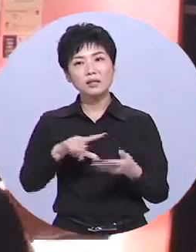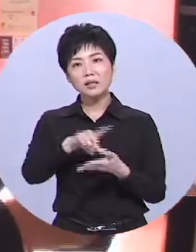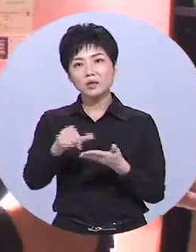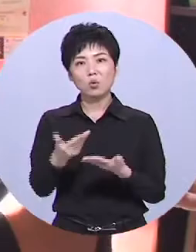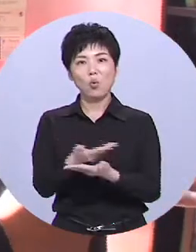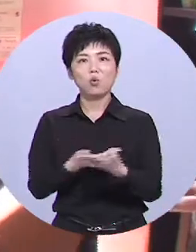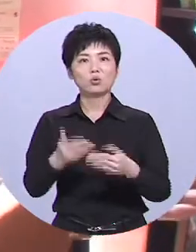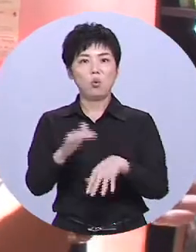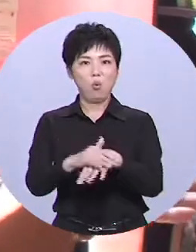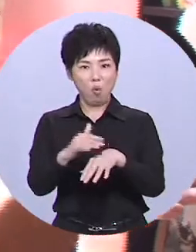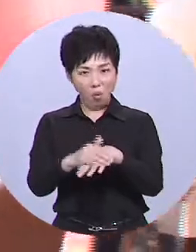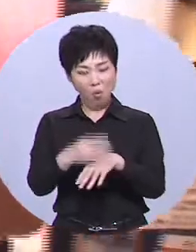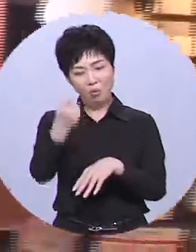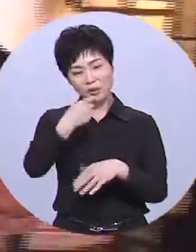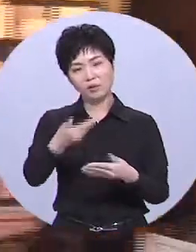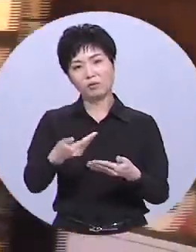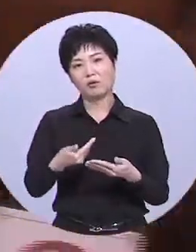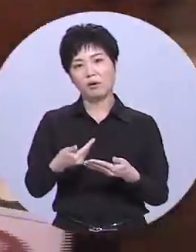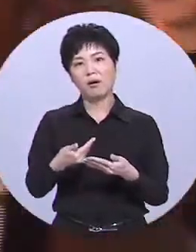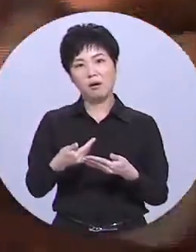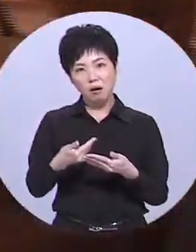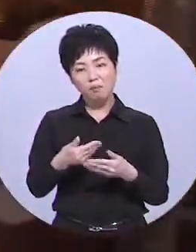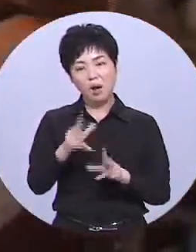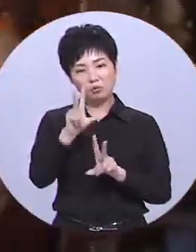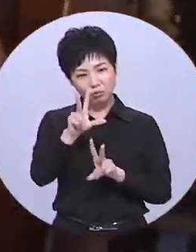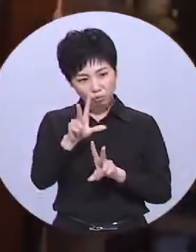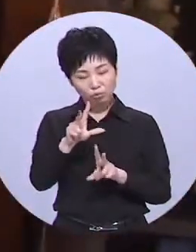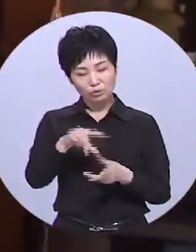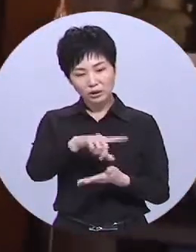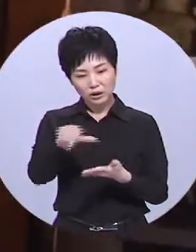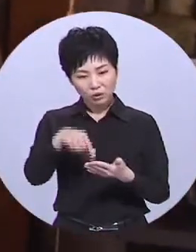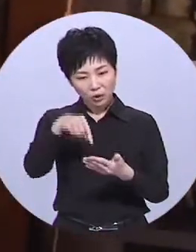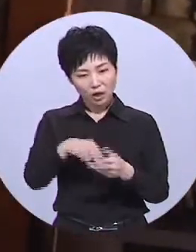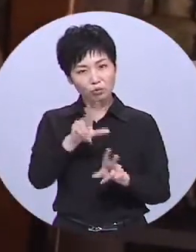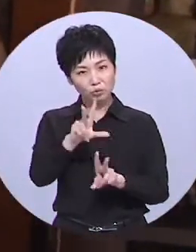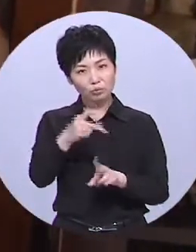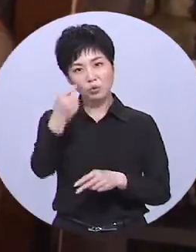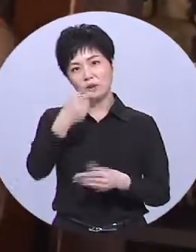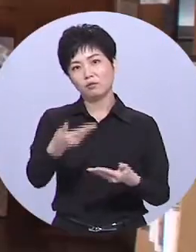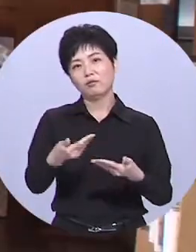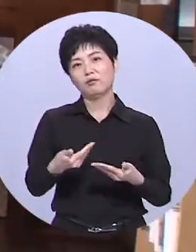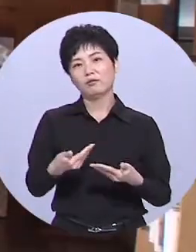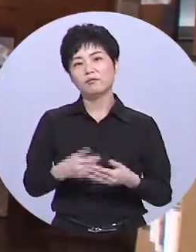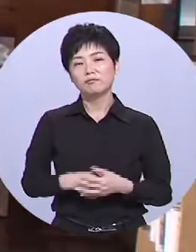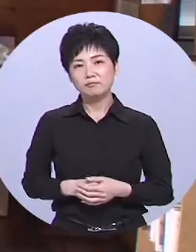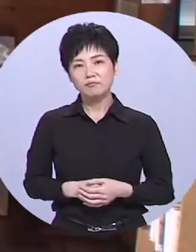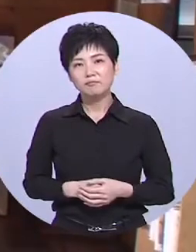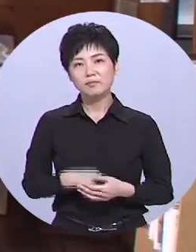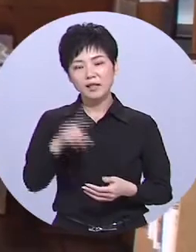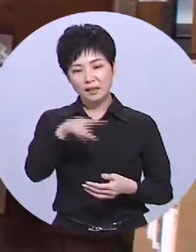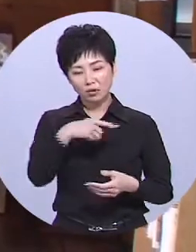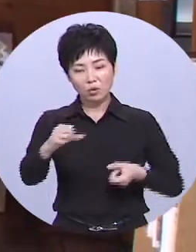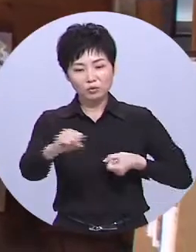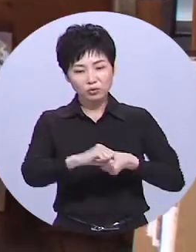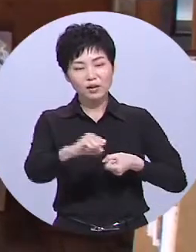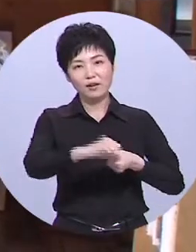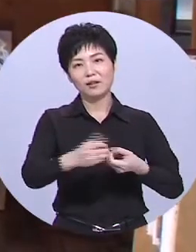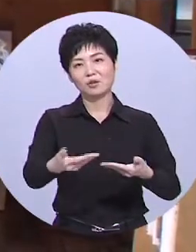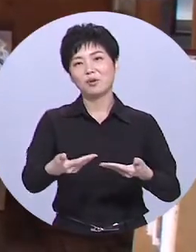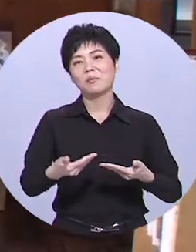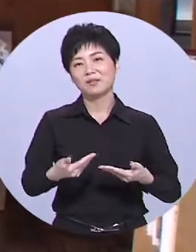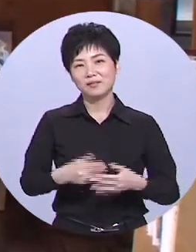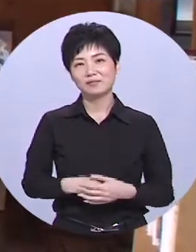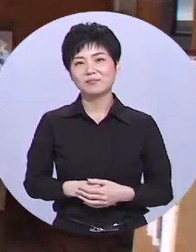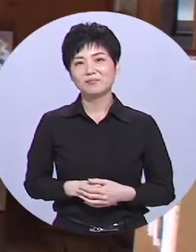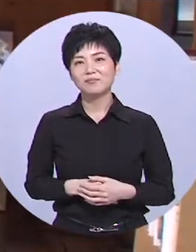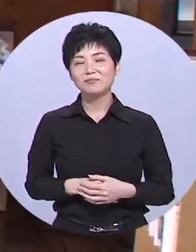との関係性を築くきっかけを設定して作ってくれた感じです。ここでの暮